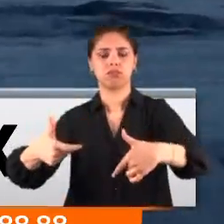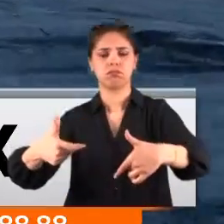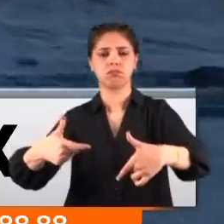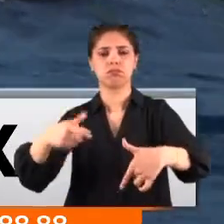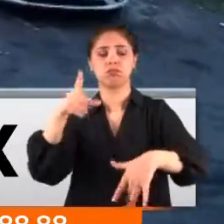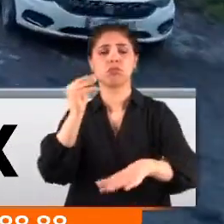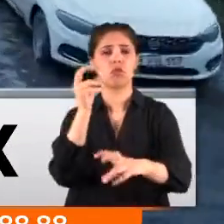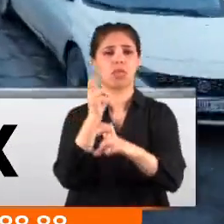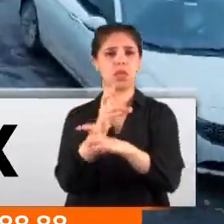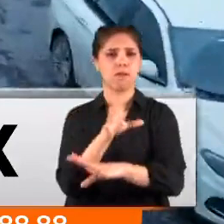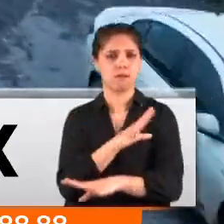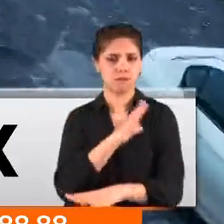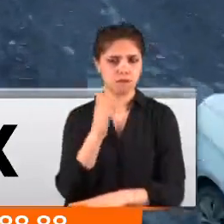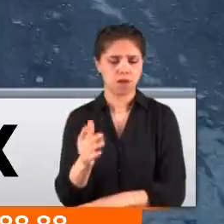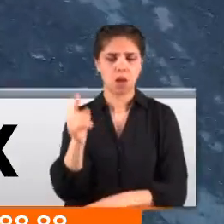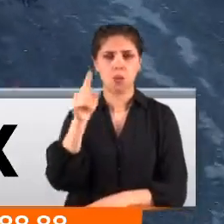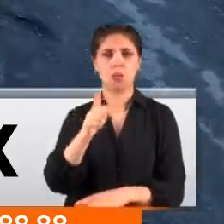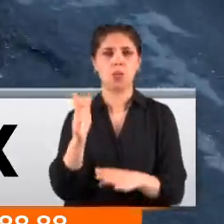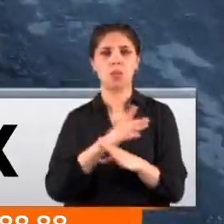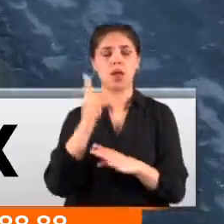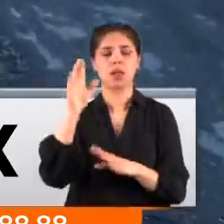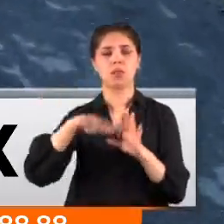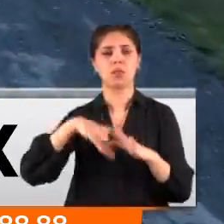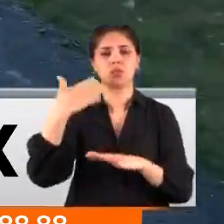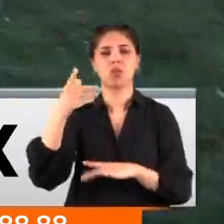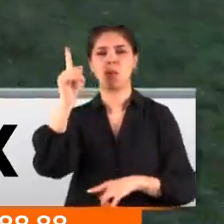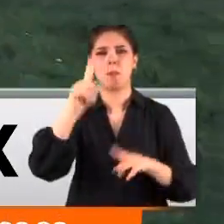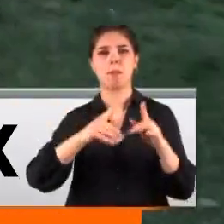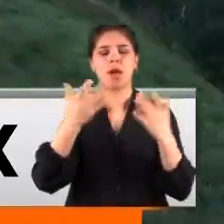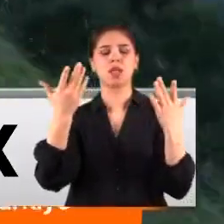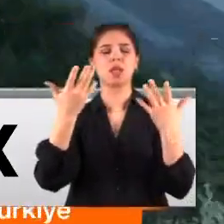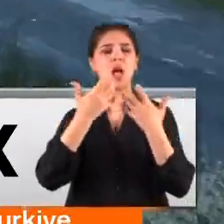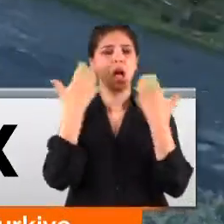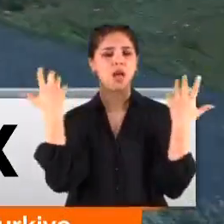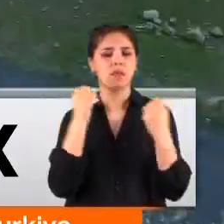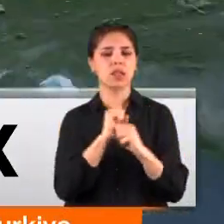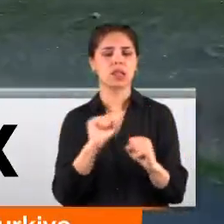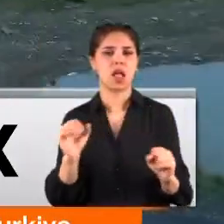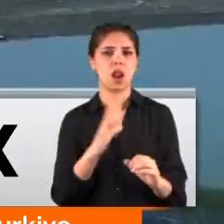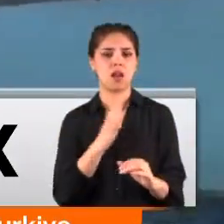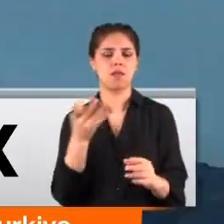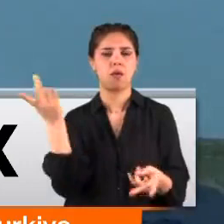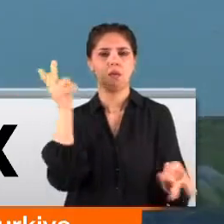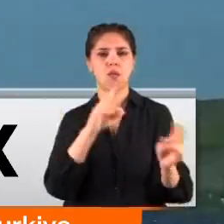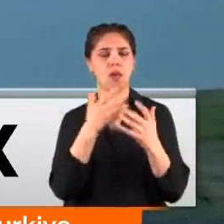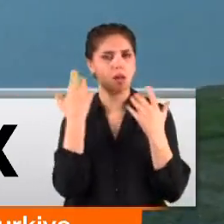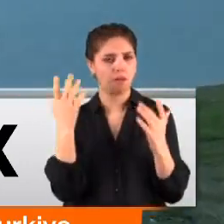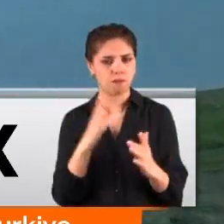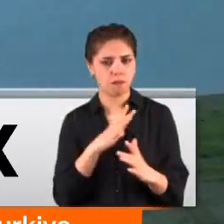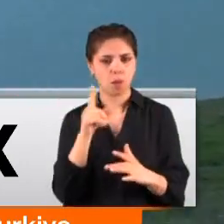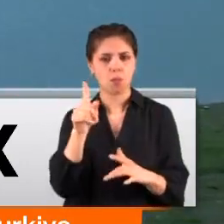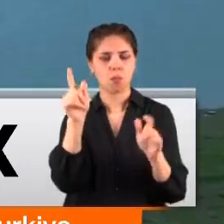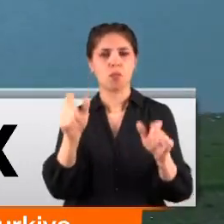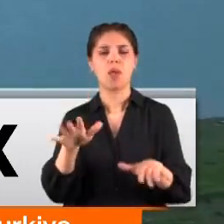Son derece tehlikeli. Zira bu maddeden sonra bazı hayvanlar ciddi anlamda zarar gördü. Telef olanlar oldu. Burada